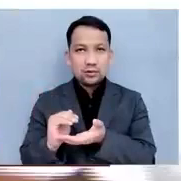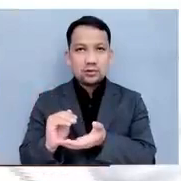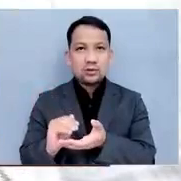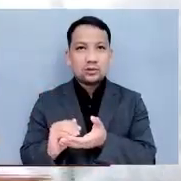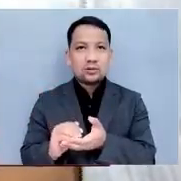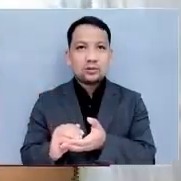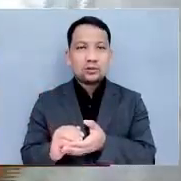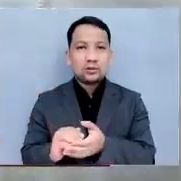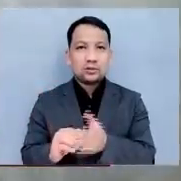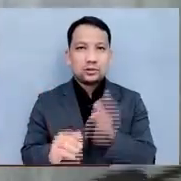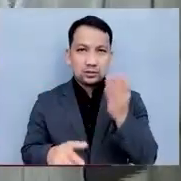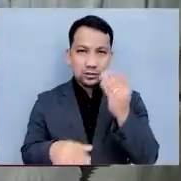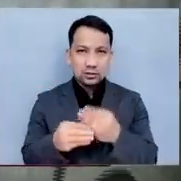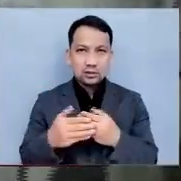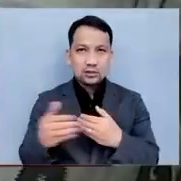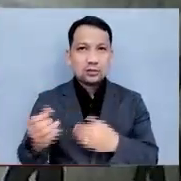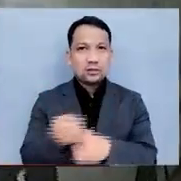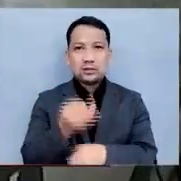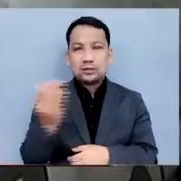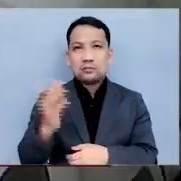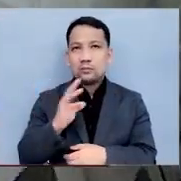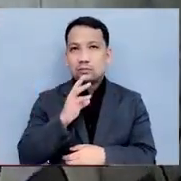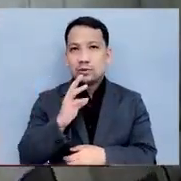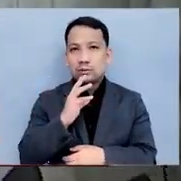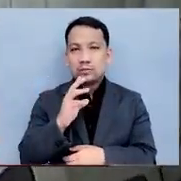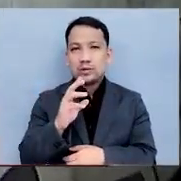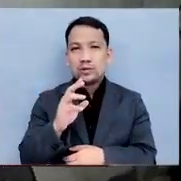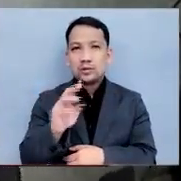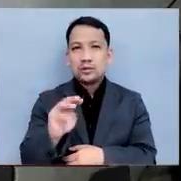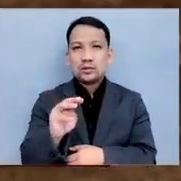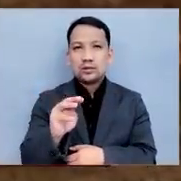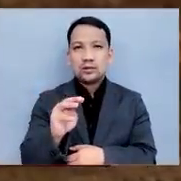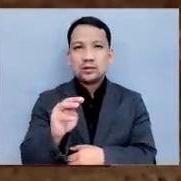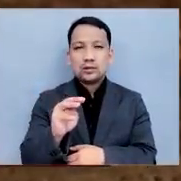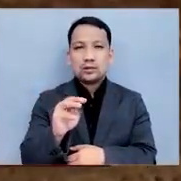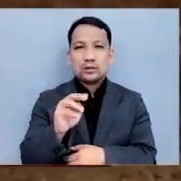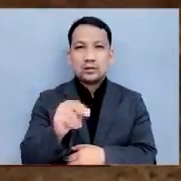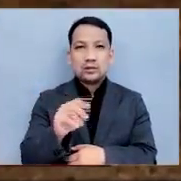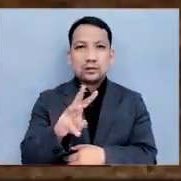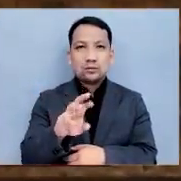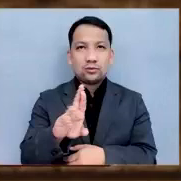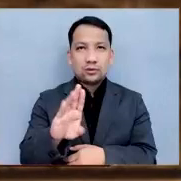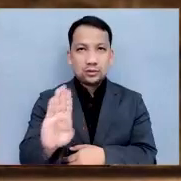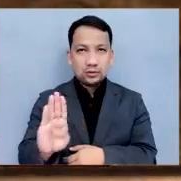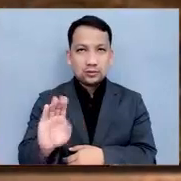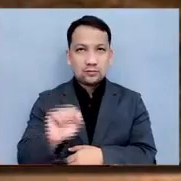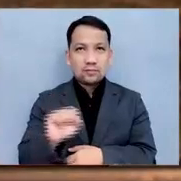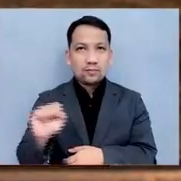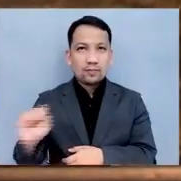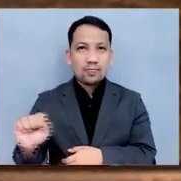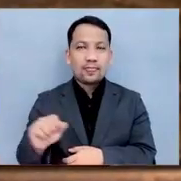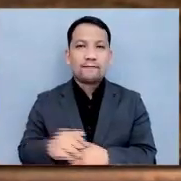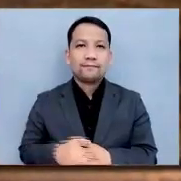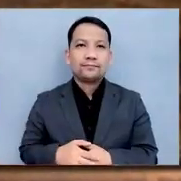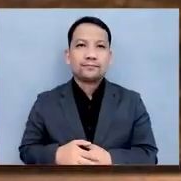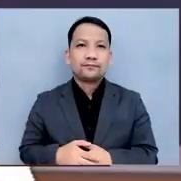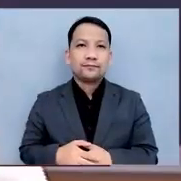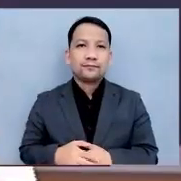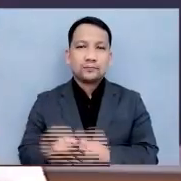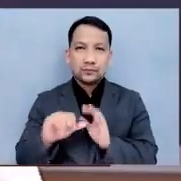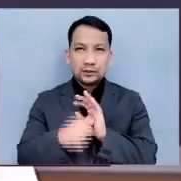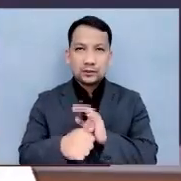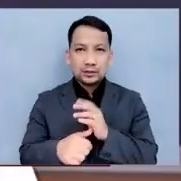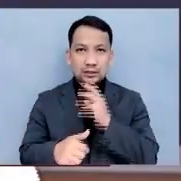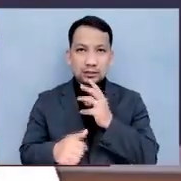meters per second ang ilalaang tubig sa Metropolitan Water Works and Sewerage System o MWSS. Yung impact sa water